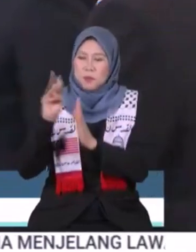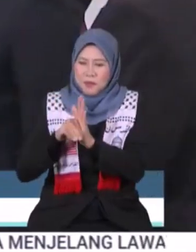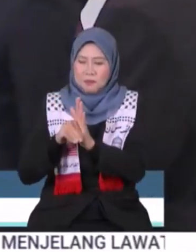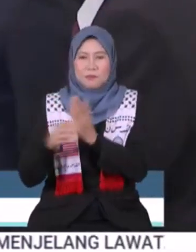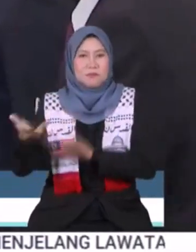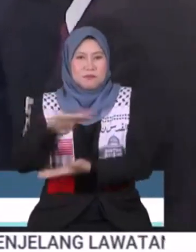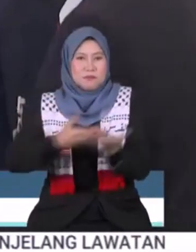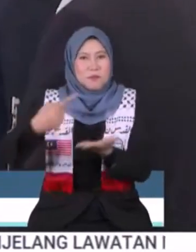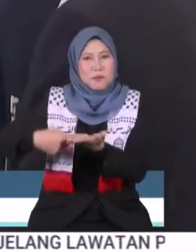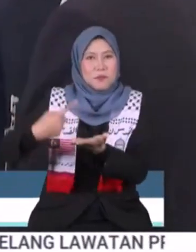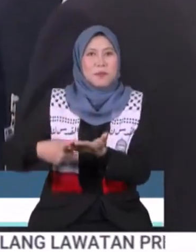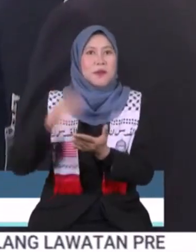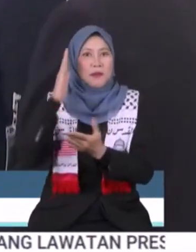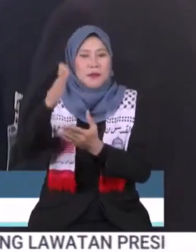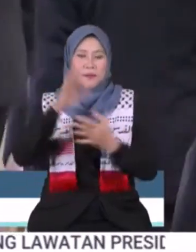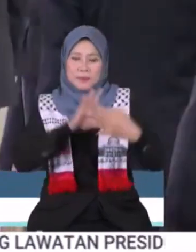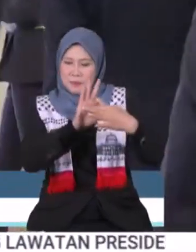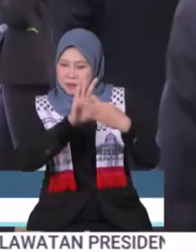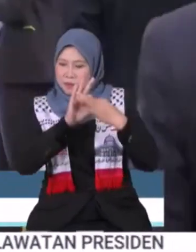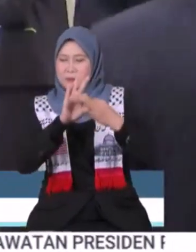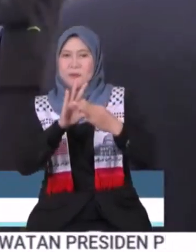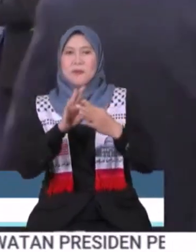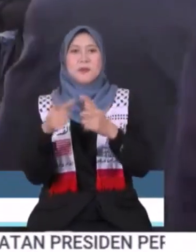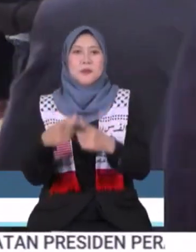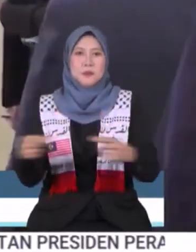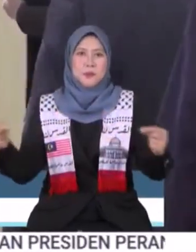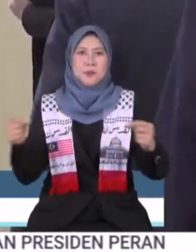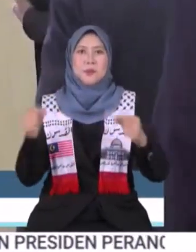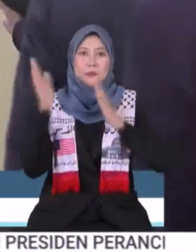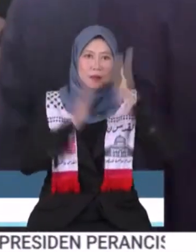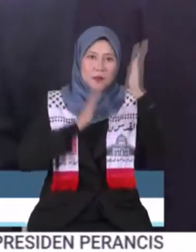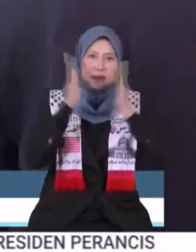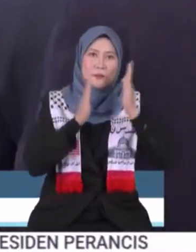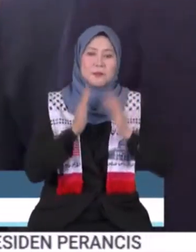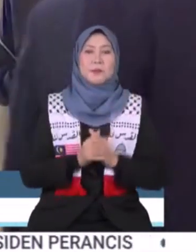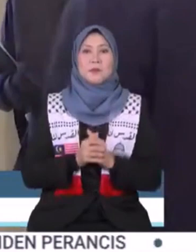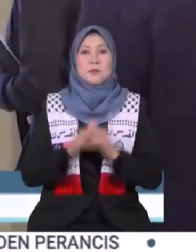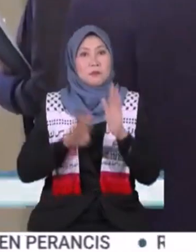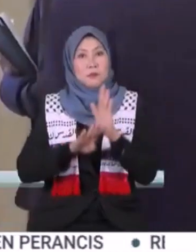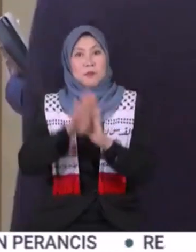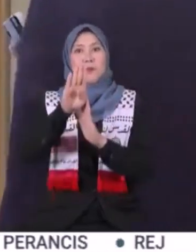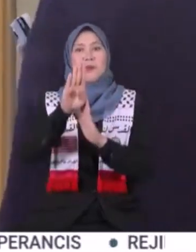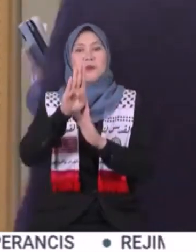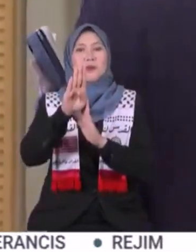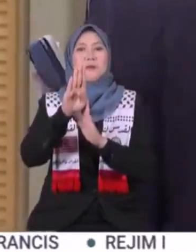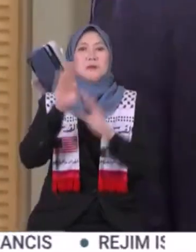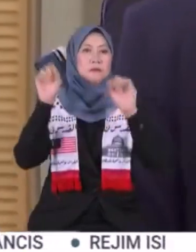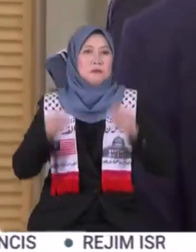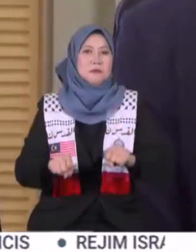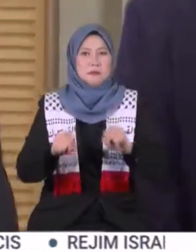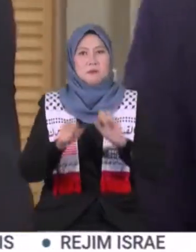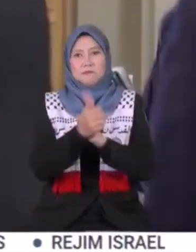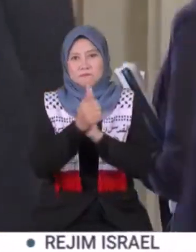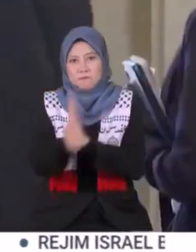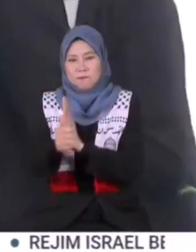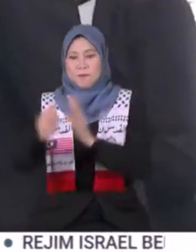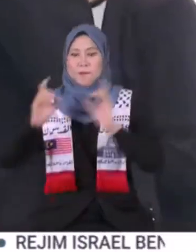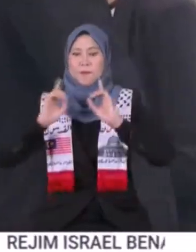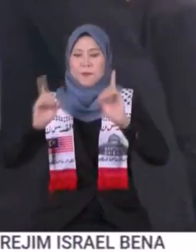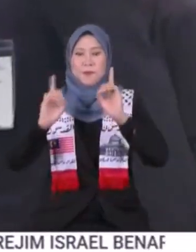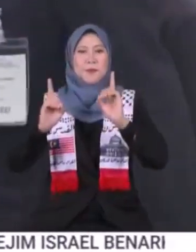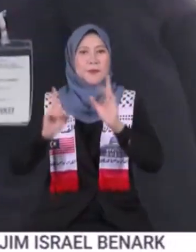pemimpin menilai kemajuan kerjasama Malaysia-Jepun. Turut dibincangkan aspek pembangunan, keupayaan dan bakat serta pendidikan tinggi.